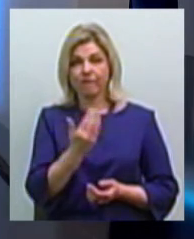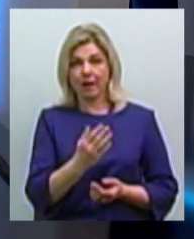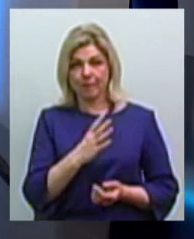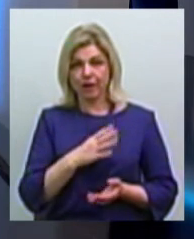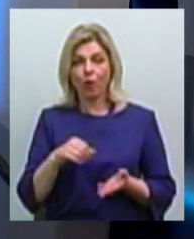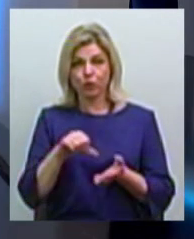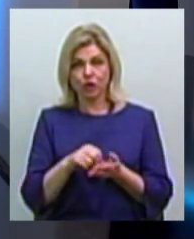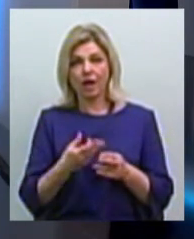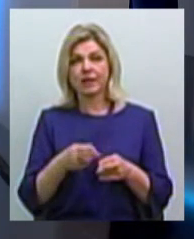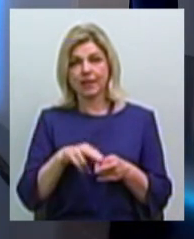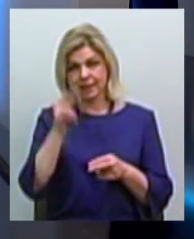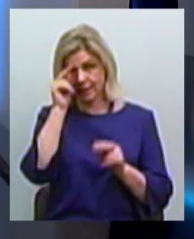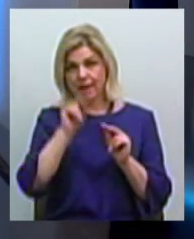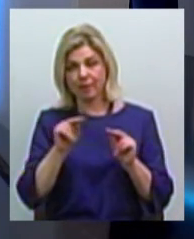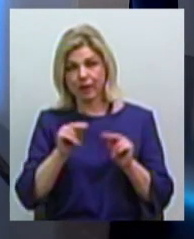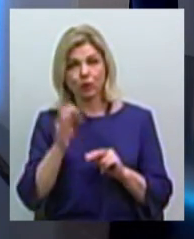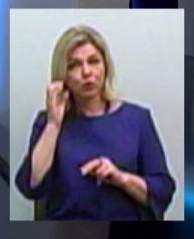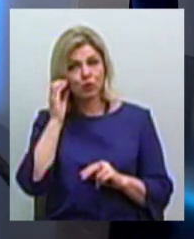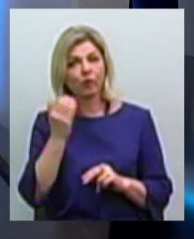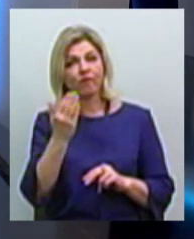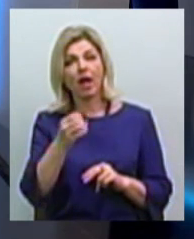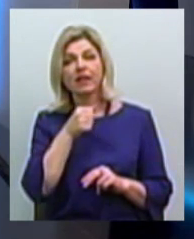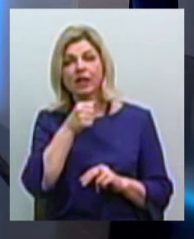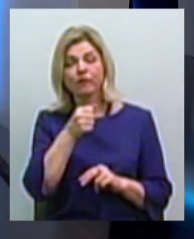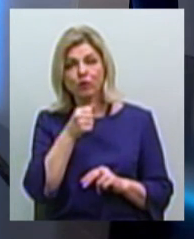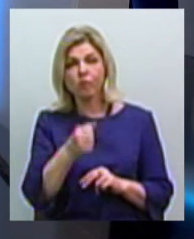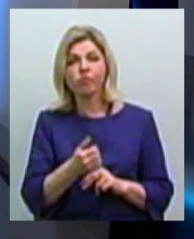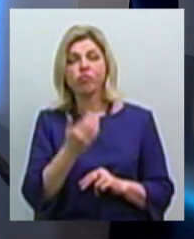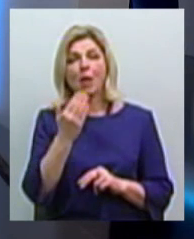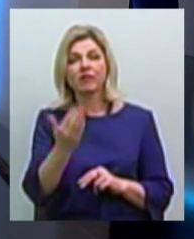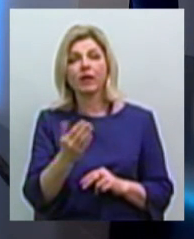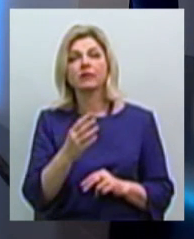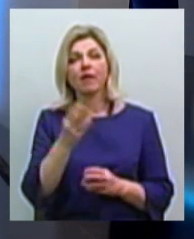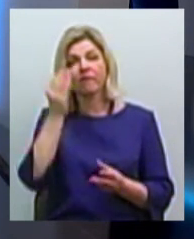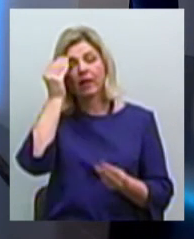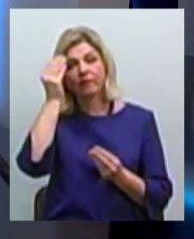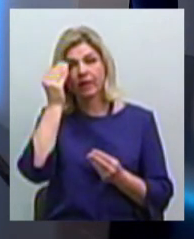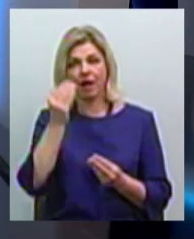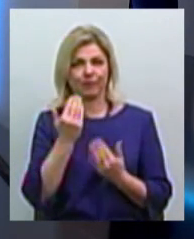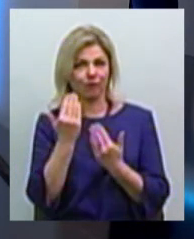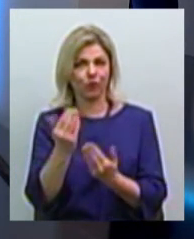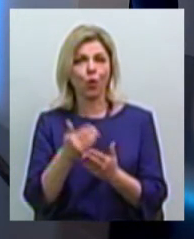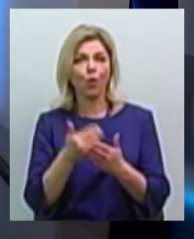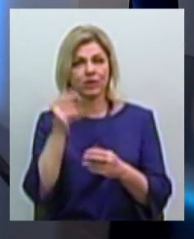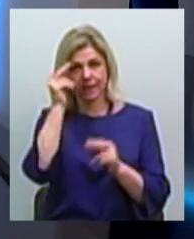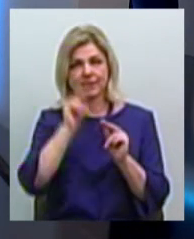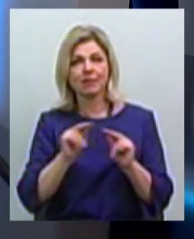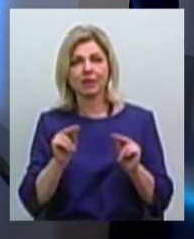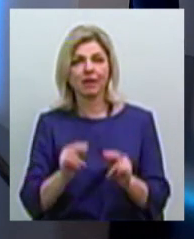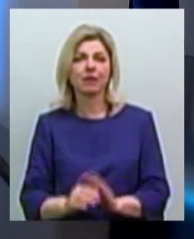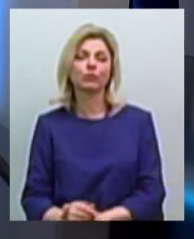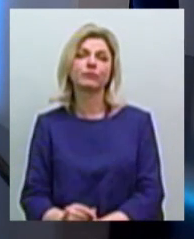цього семінару, ми чули ваше інтерв'ю. Ваше власне враження від семінару, будь ласка.